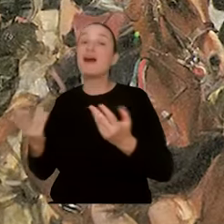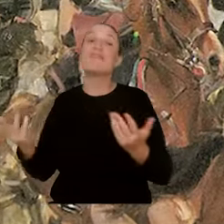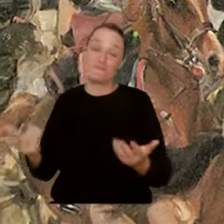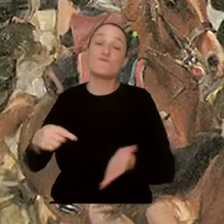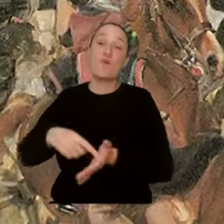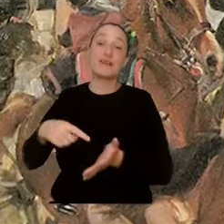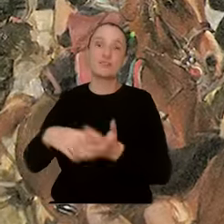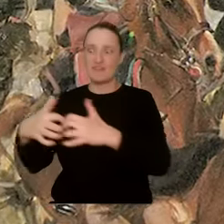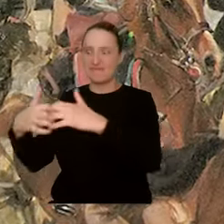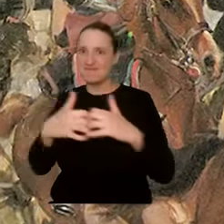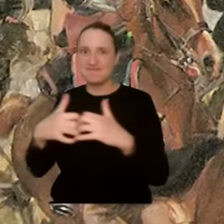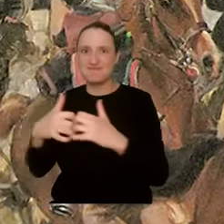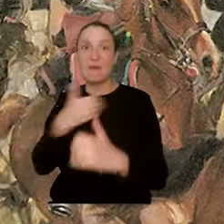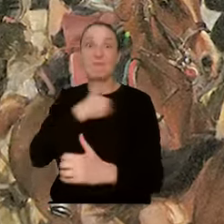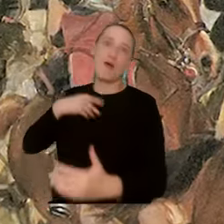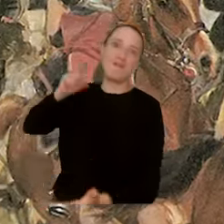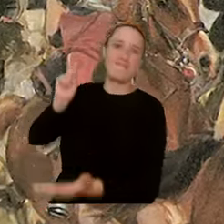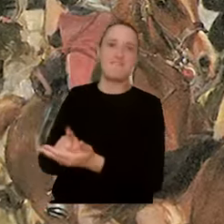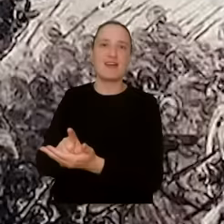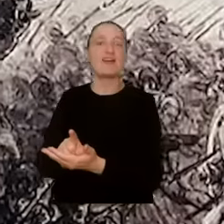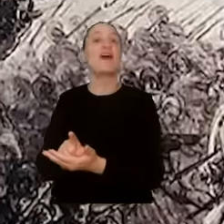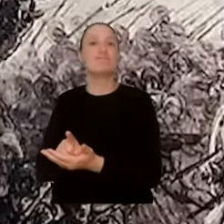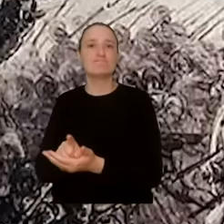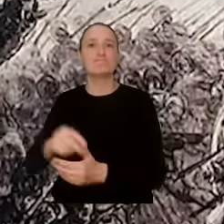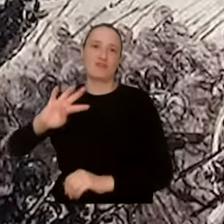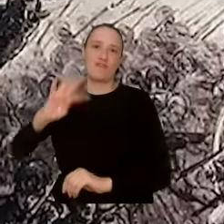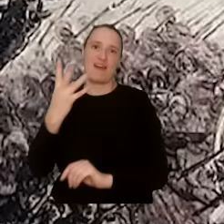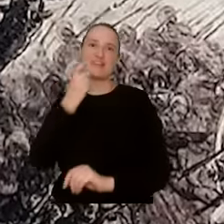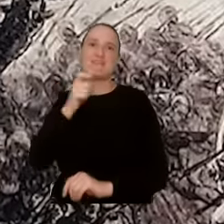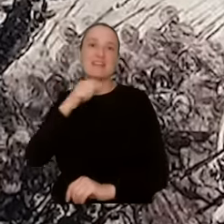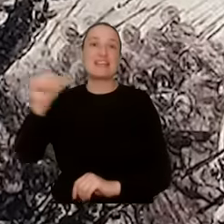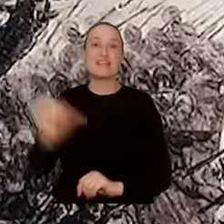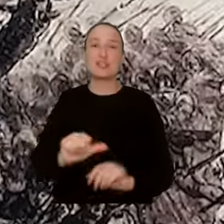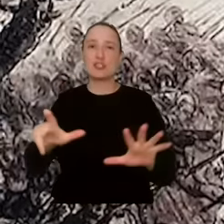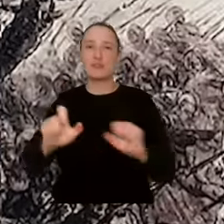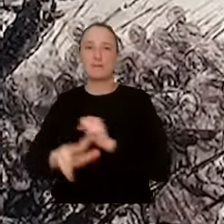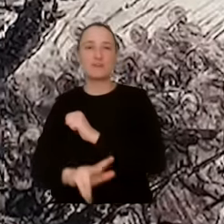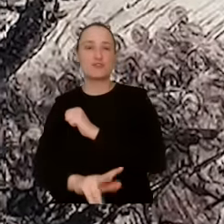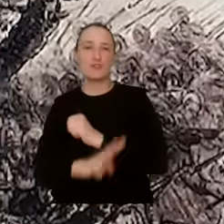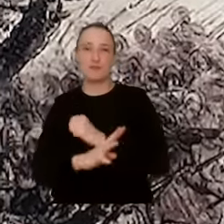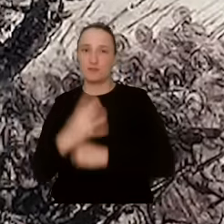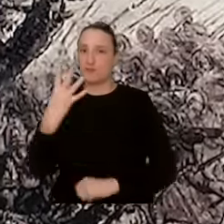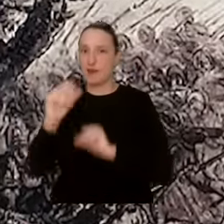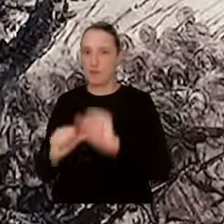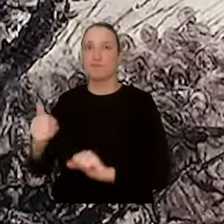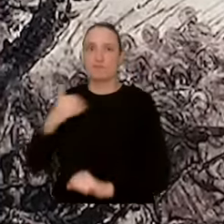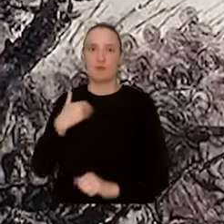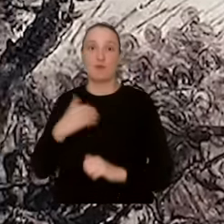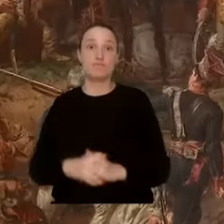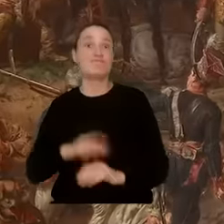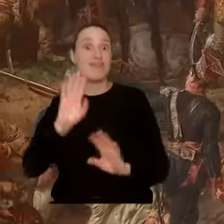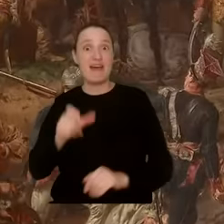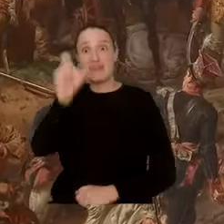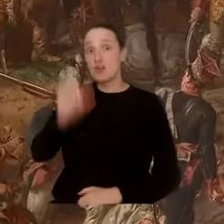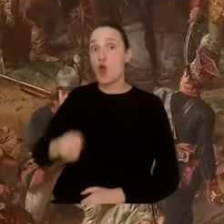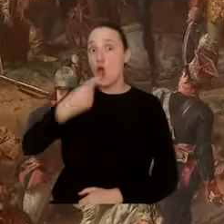wątpienia zwycięska bitwa pod Racławicami, stoczona 4 kwietnia 1794 roku, o której sam Kościuszko